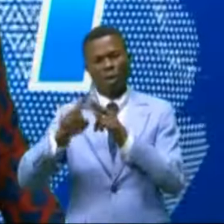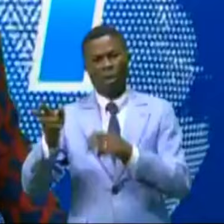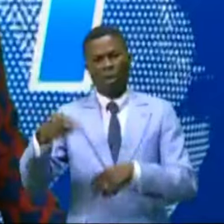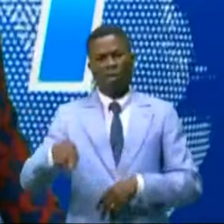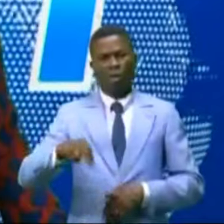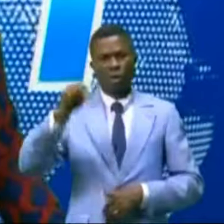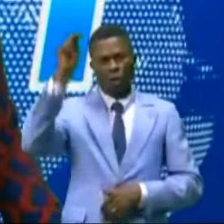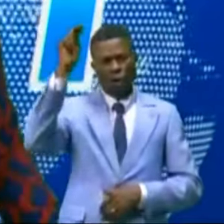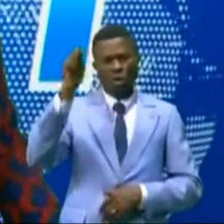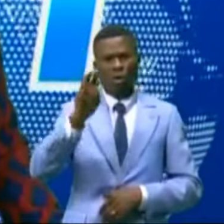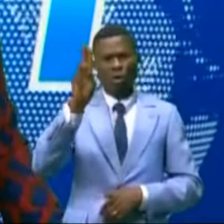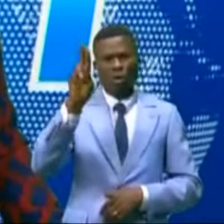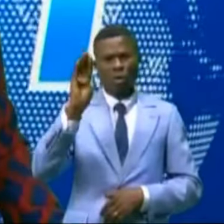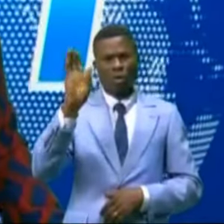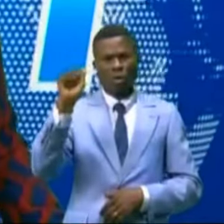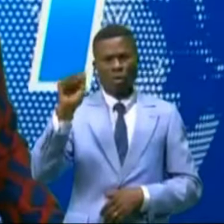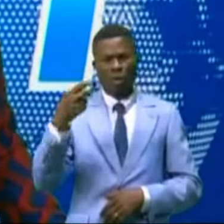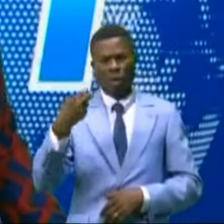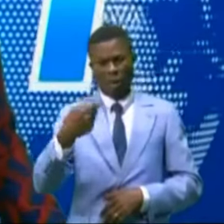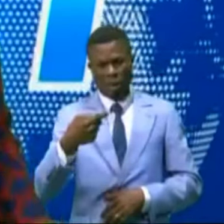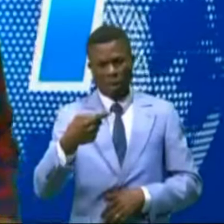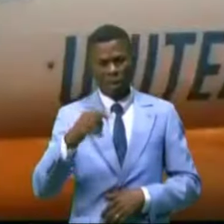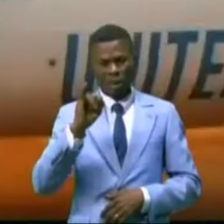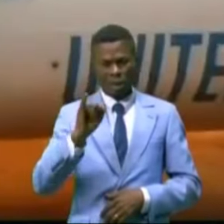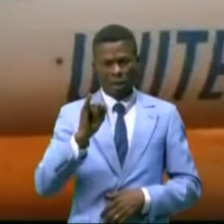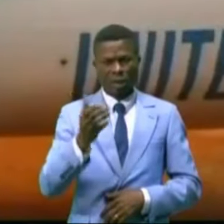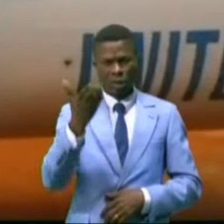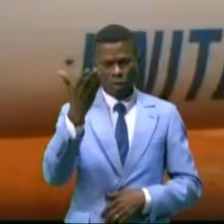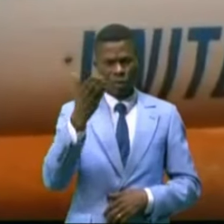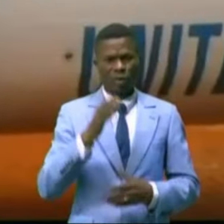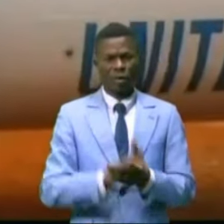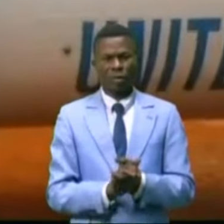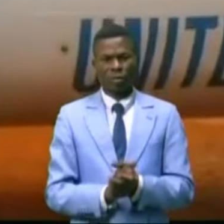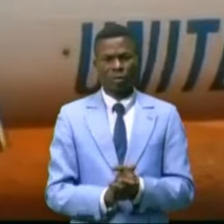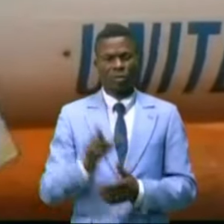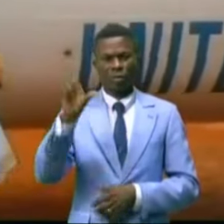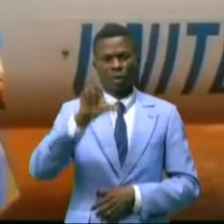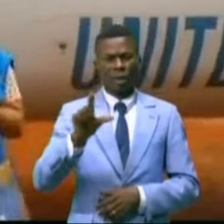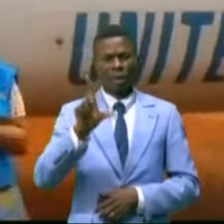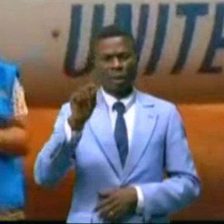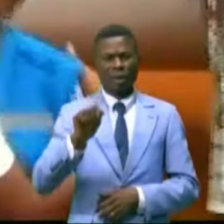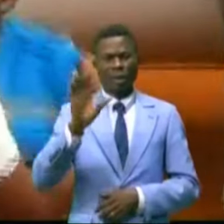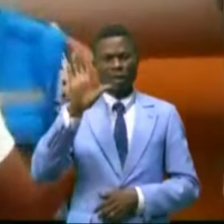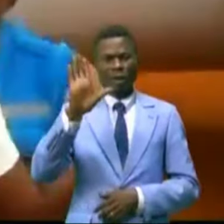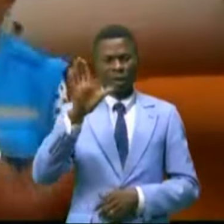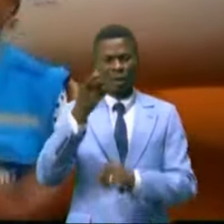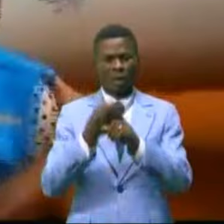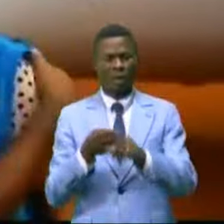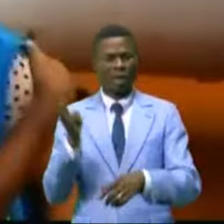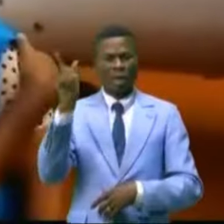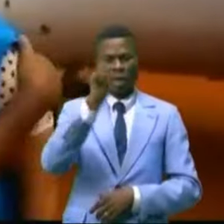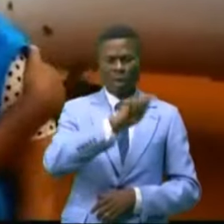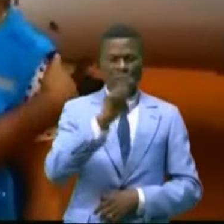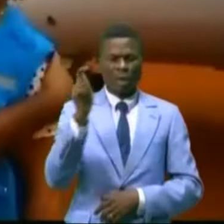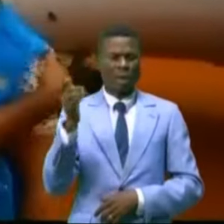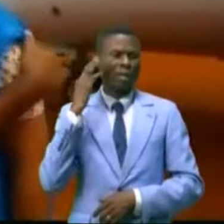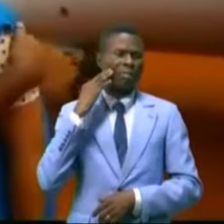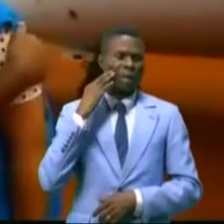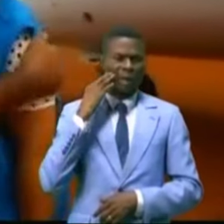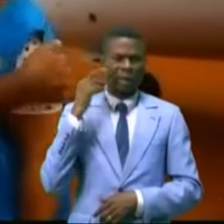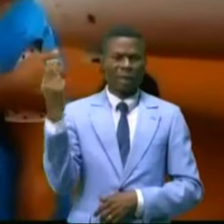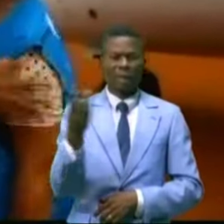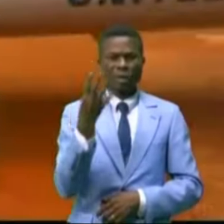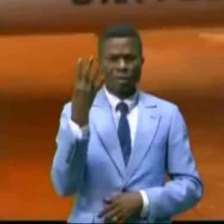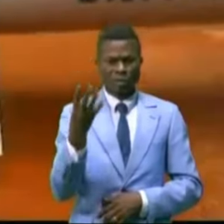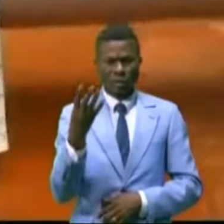nordubangi et celle du Sud Ubangi suivez àérri le lundi 25 mars 2024 le numéro du ACR RDC madame